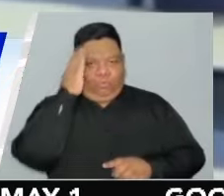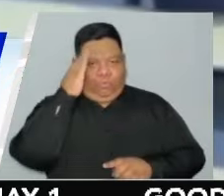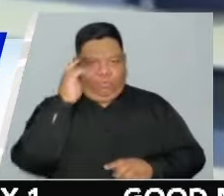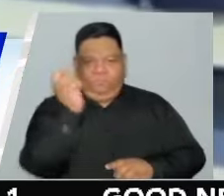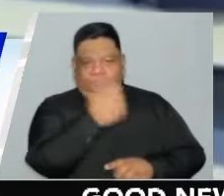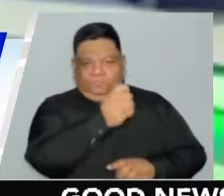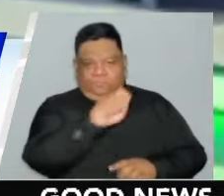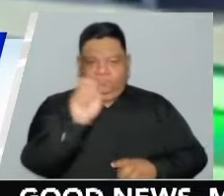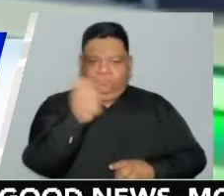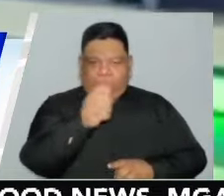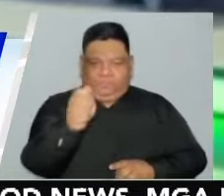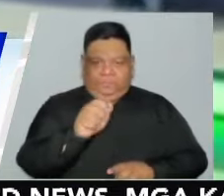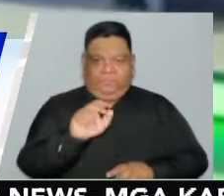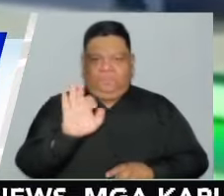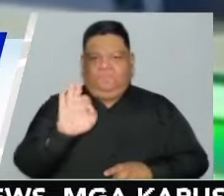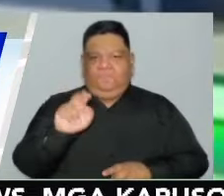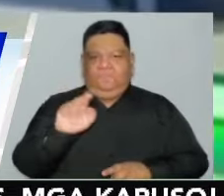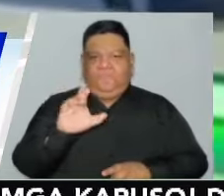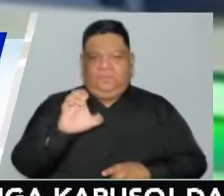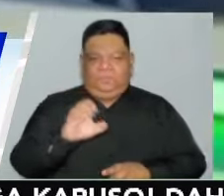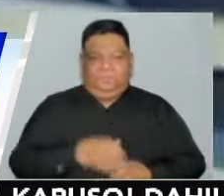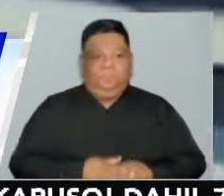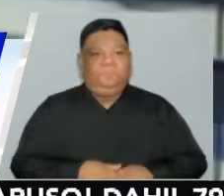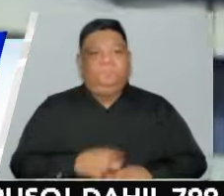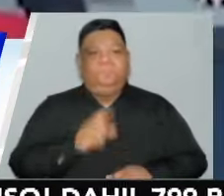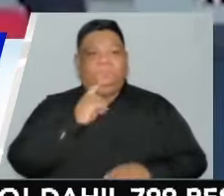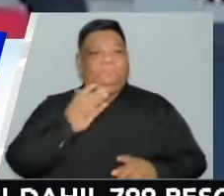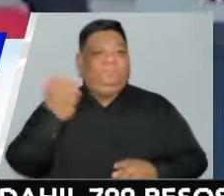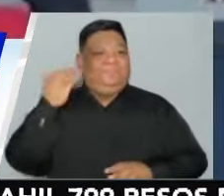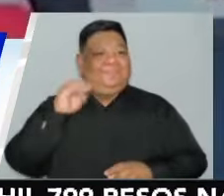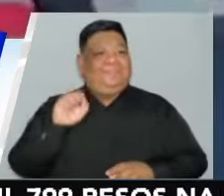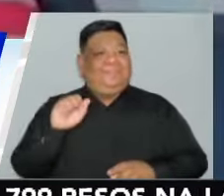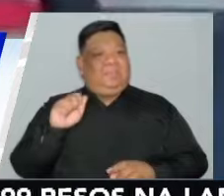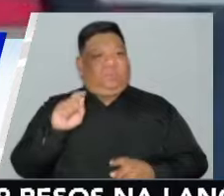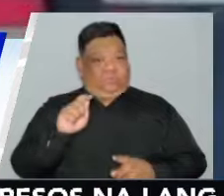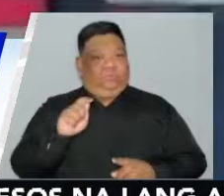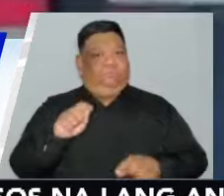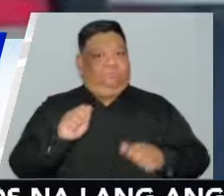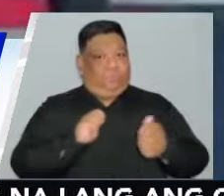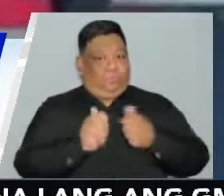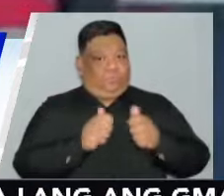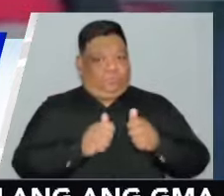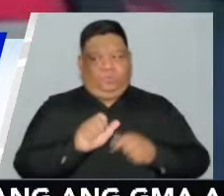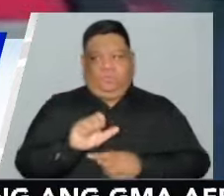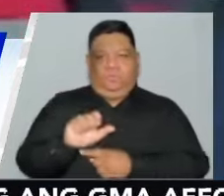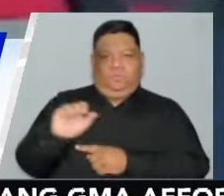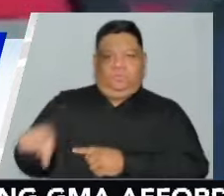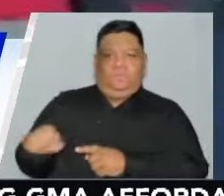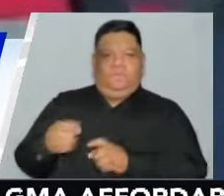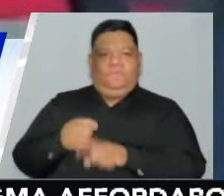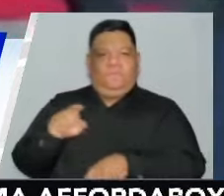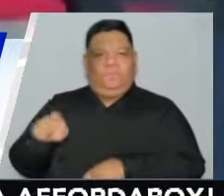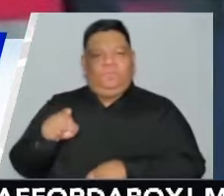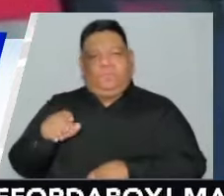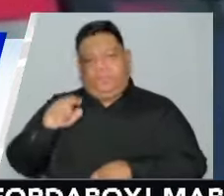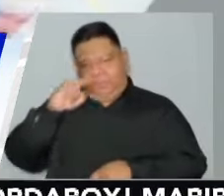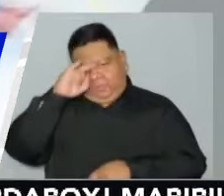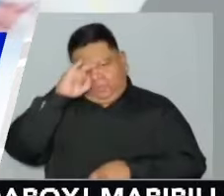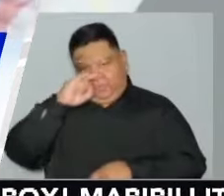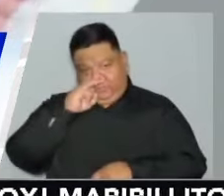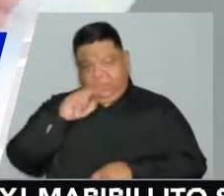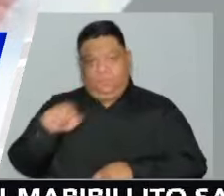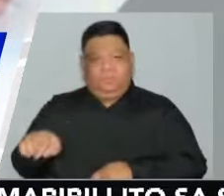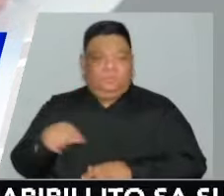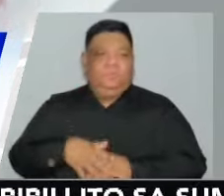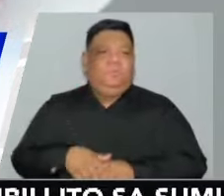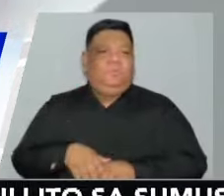United Arab Emirates itong Sabado. Tinalo ni Samantha ang kalaban mula sa Kazakhstan. Kahit pa may iniinom ng cramps na naig si Samantha sa